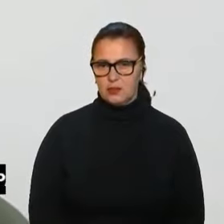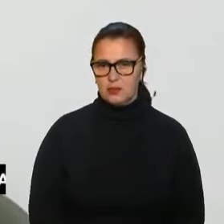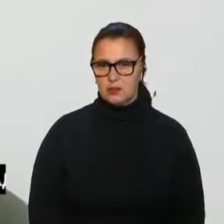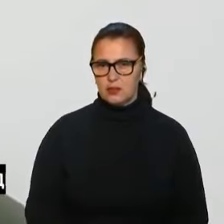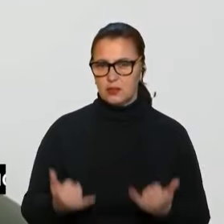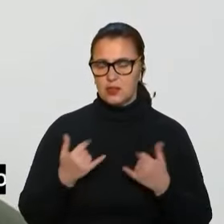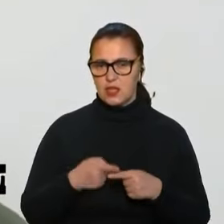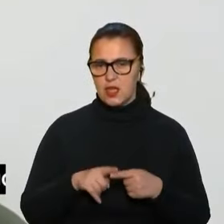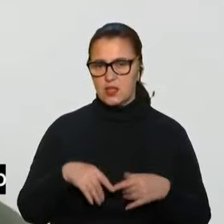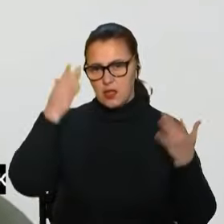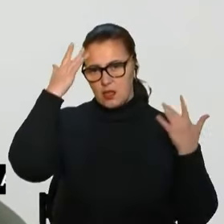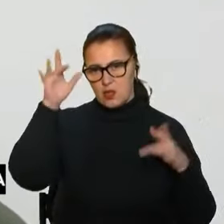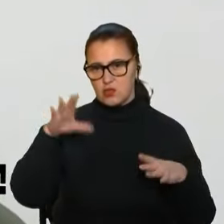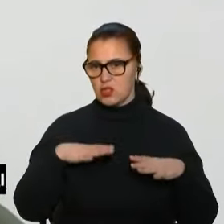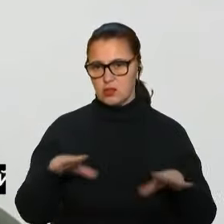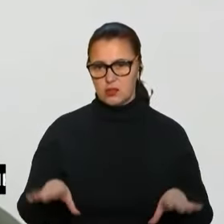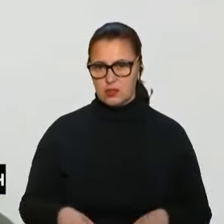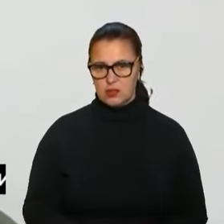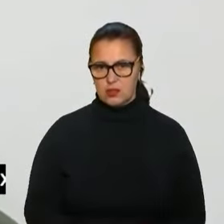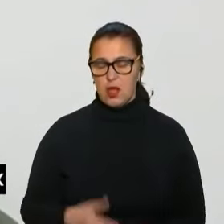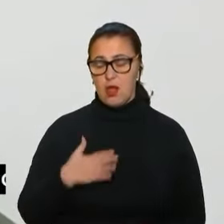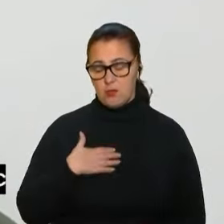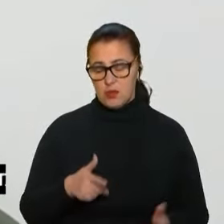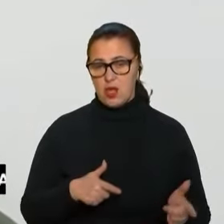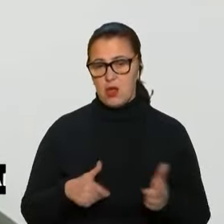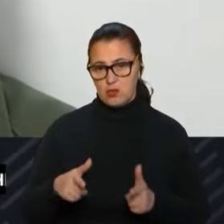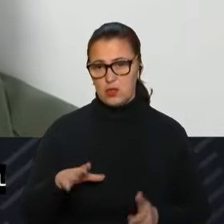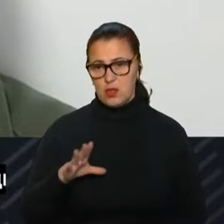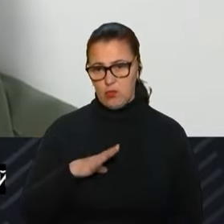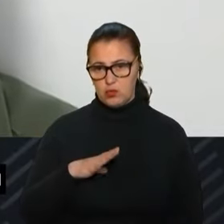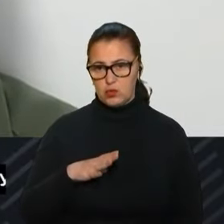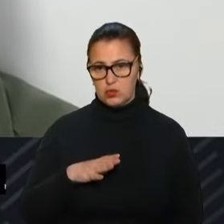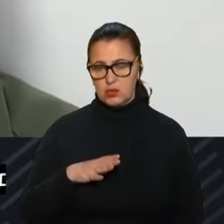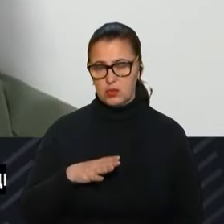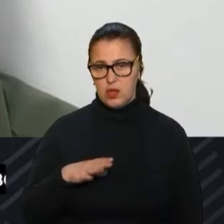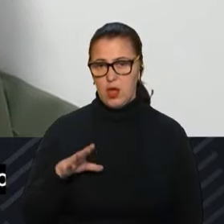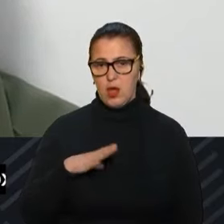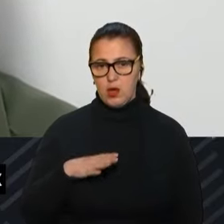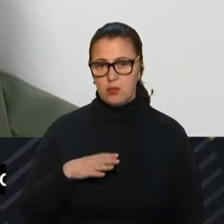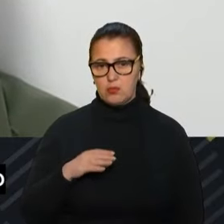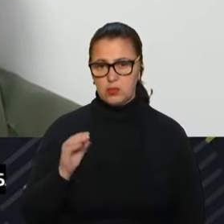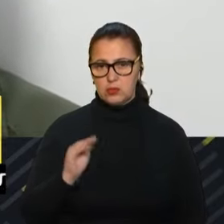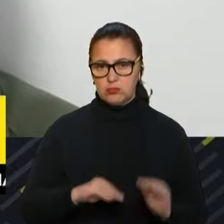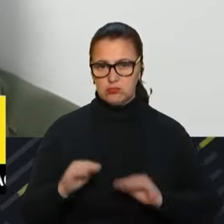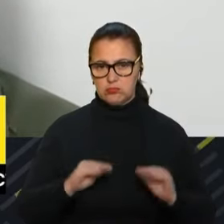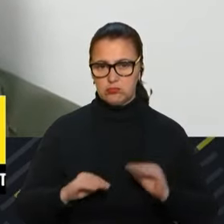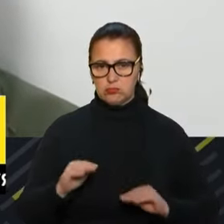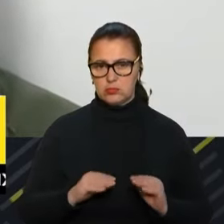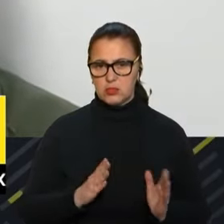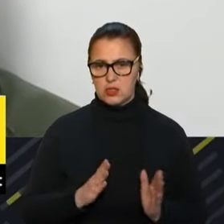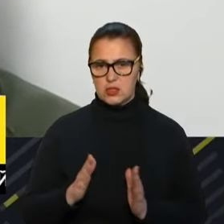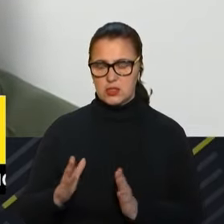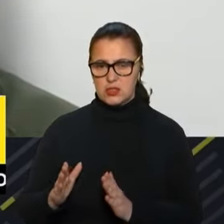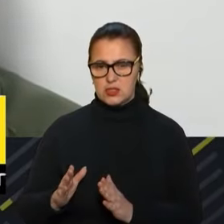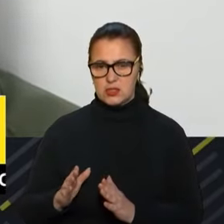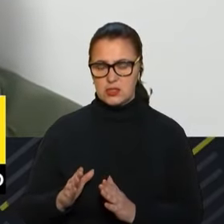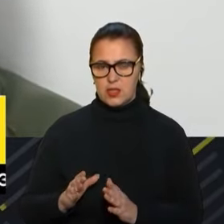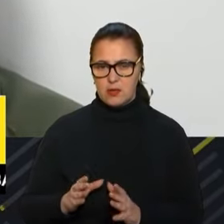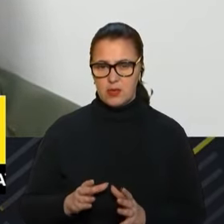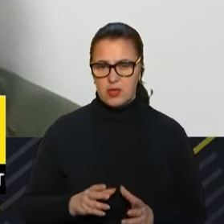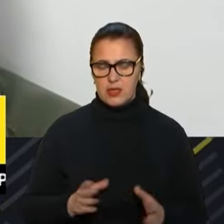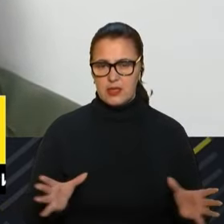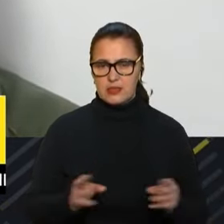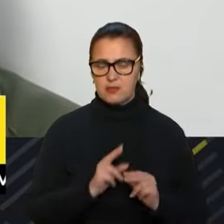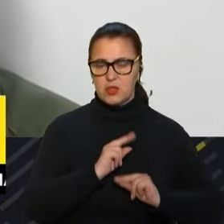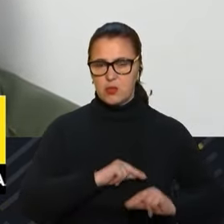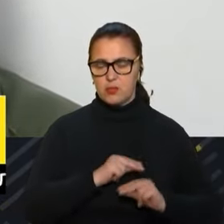неожиданно и вдруг ни с того ни с сего. Мы к этому готовы. Соответственно, была выстроена система взаимодействия с нашими соседскими странами, несмотря